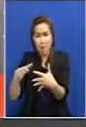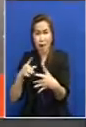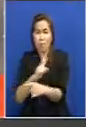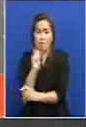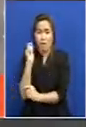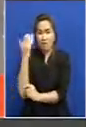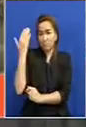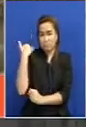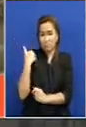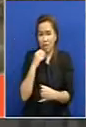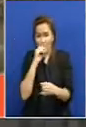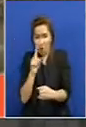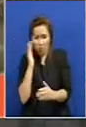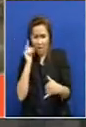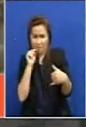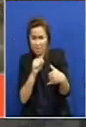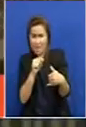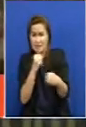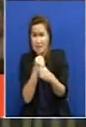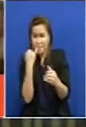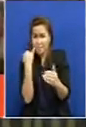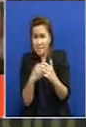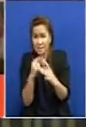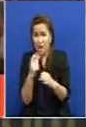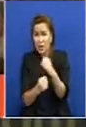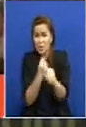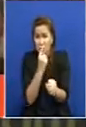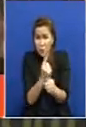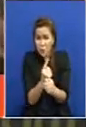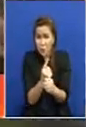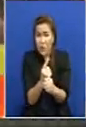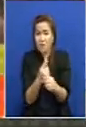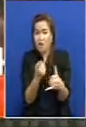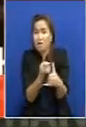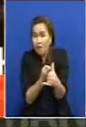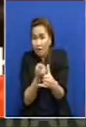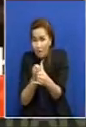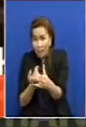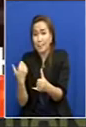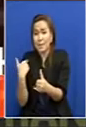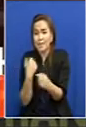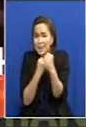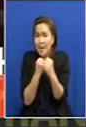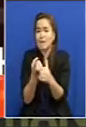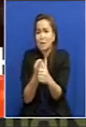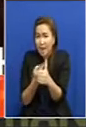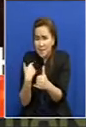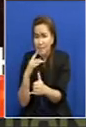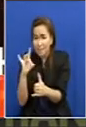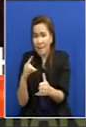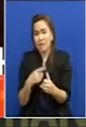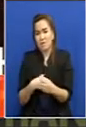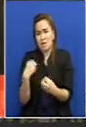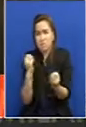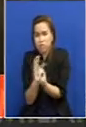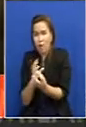ารบอกว่าเด็กชายคนนี้ทำความผิดตั้งแต่อายุเพียง1ขวบทั้งข้อหาฆาตกรรม4กระทงพยายามฆ่า8กระทงทำลาย